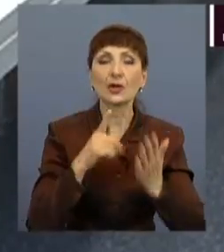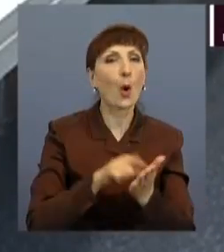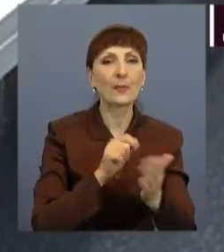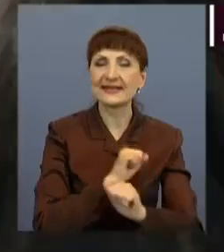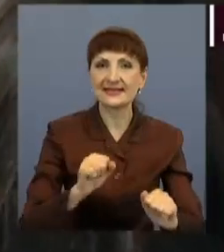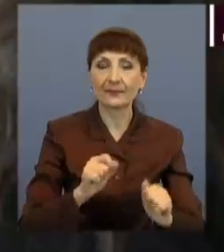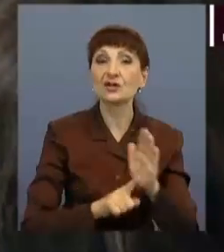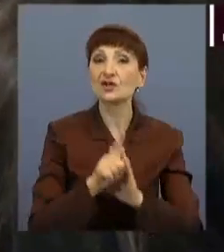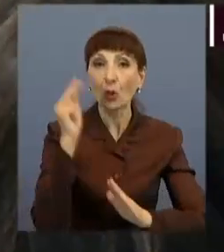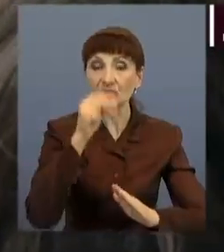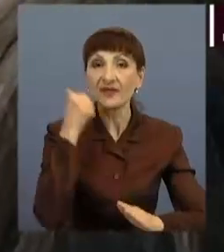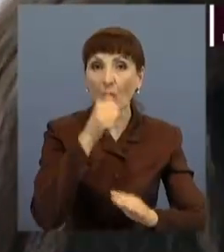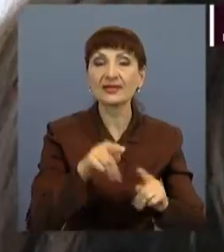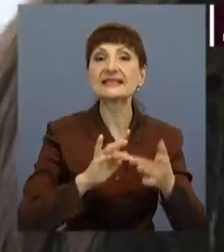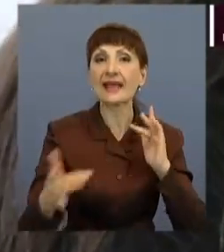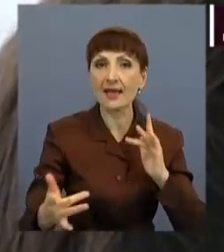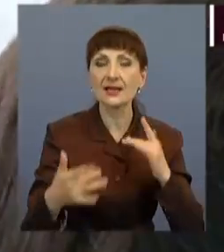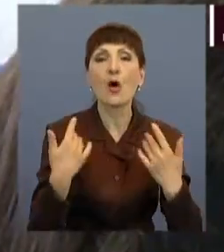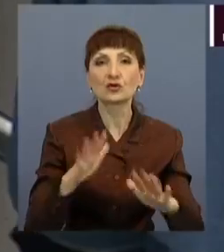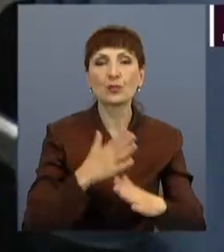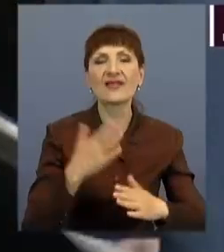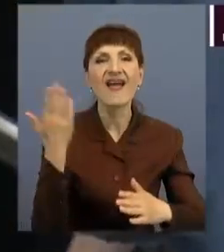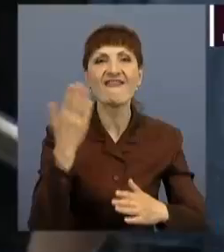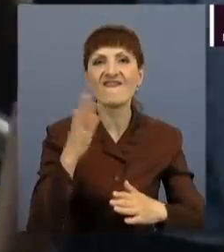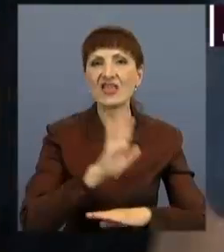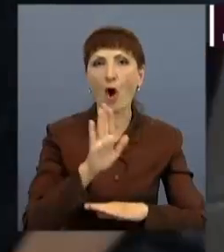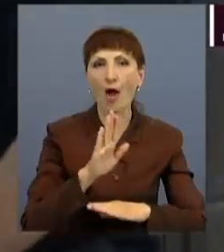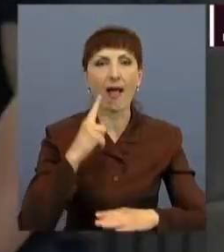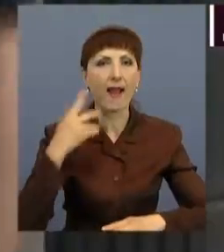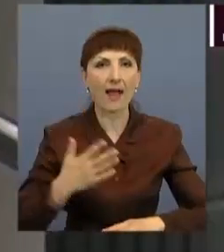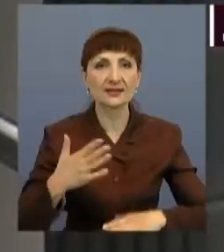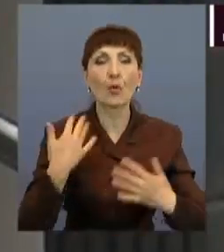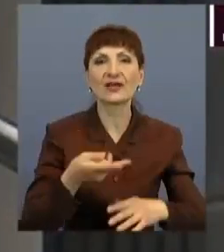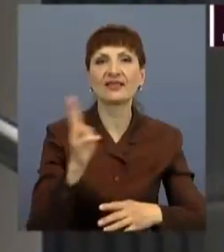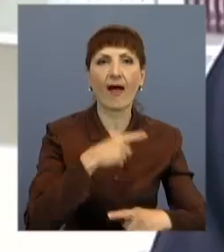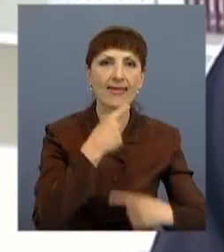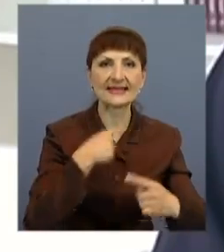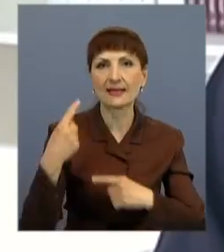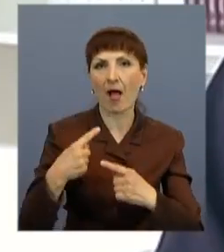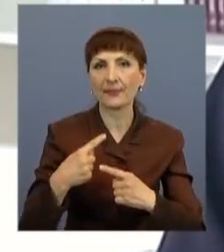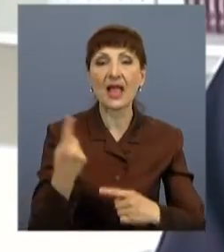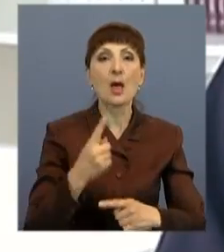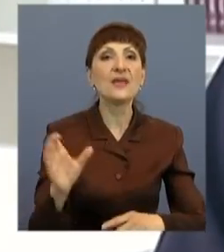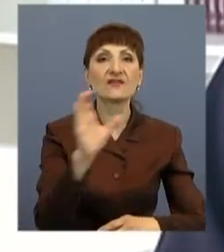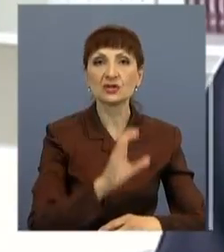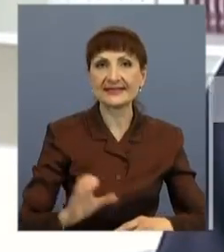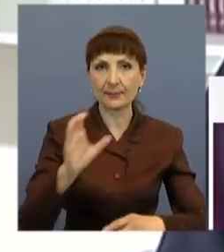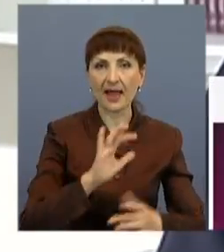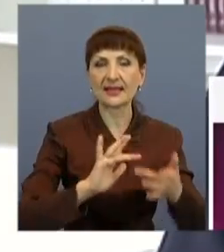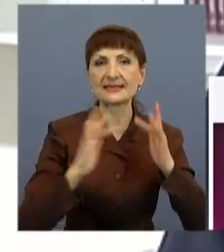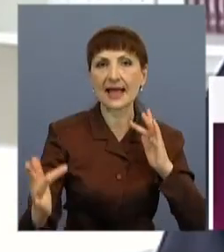Ну а к началу учебного года на том же сайте выложат видеолекции по этим книгам уже на двух языках. К 1 сентября на